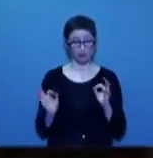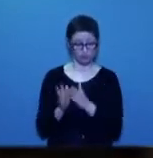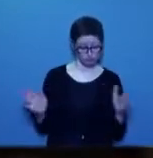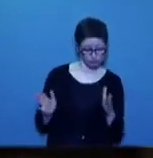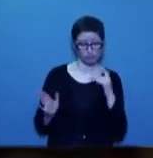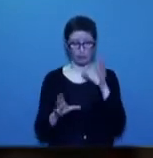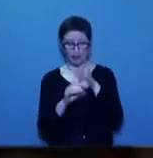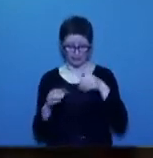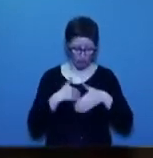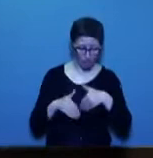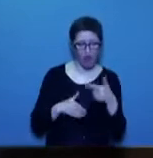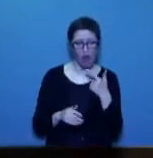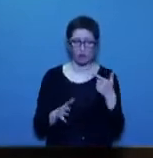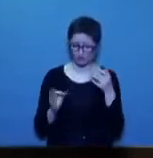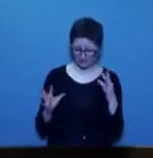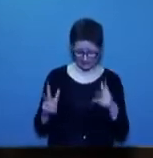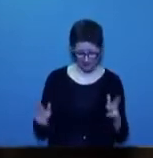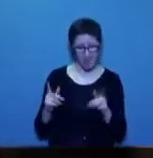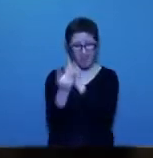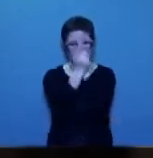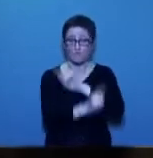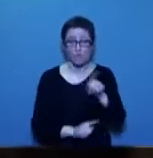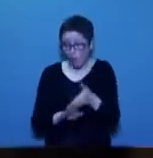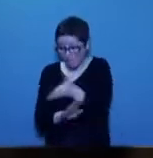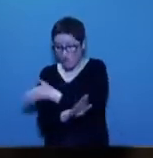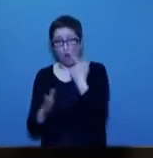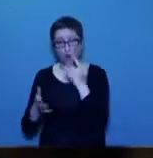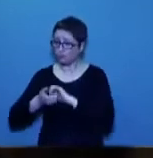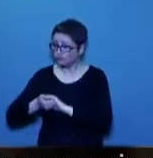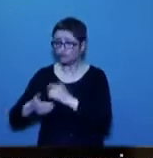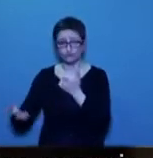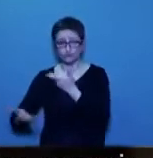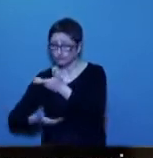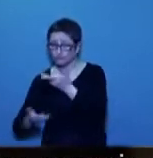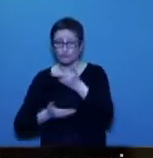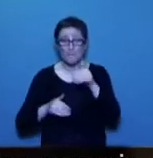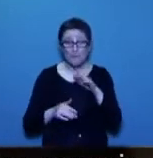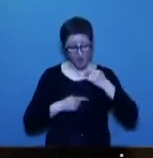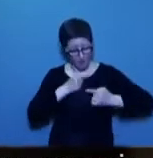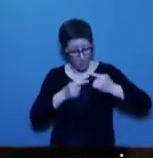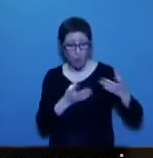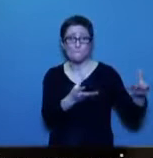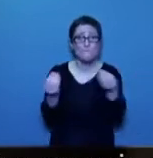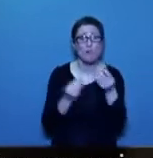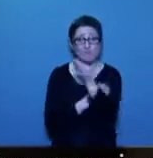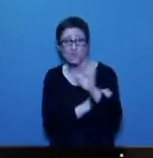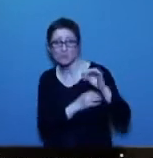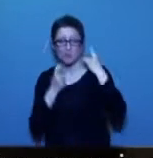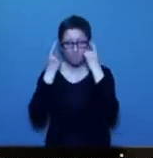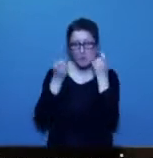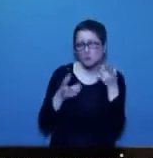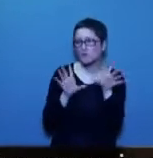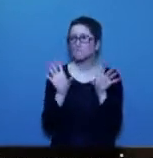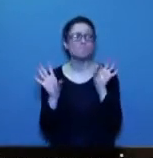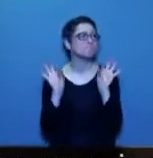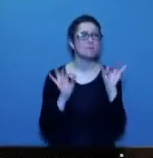entre camarades, bien avant. Mais on n'y va pas dans le moment où est en train de se forger la décision du peuple français. Parce que le signal